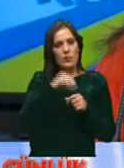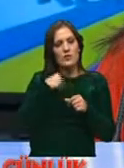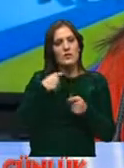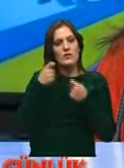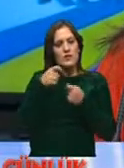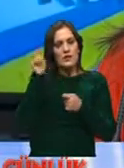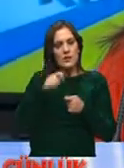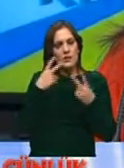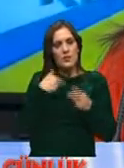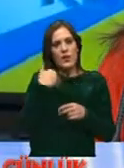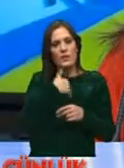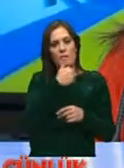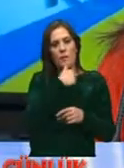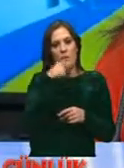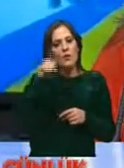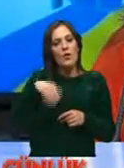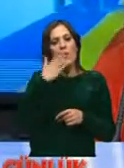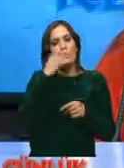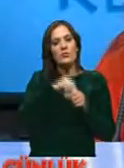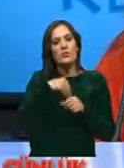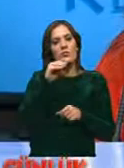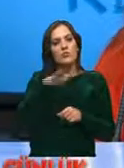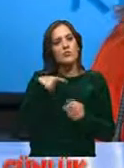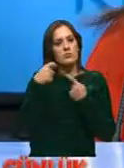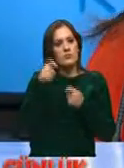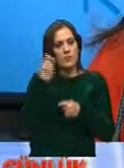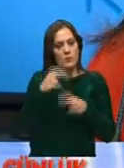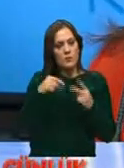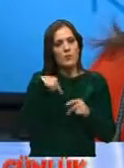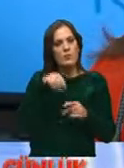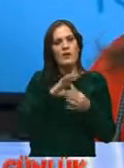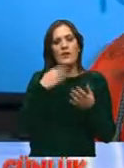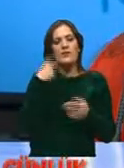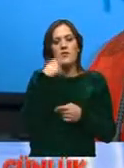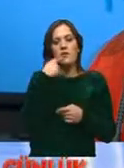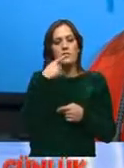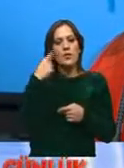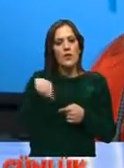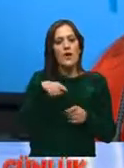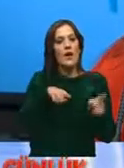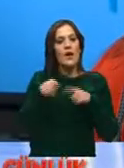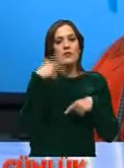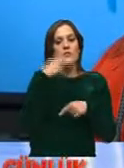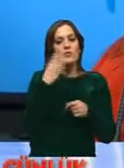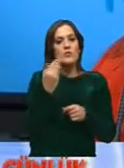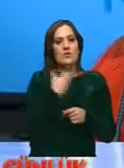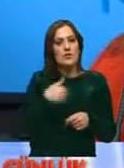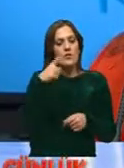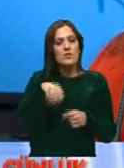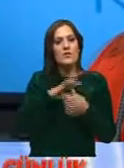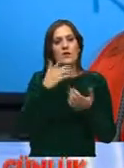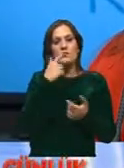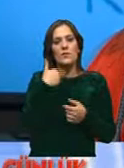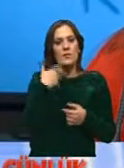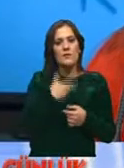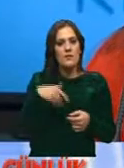teşvik edebilirler anneler babalar. Okullarda çocukları teşvik edebilirler. Bugün ne şarkı söylediniz? Hangi şarkıları çok seviyorsun? Neler